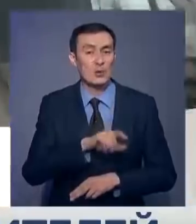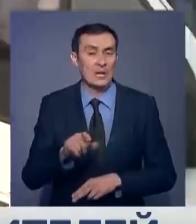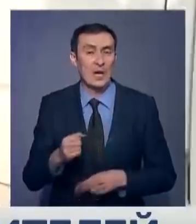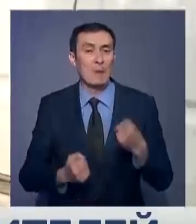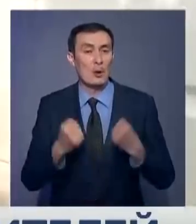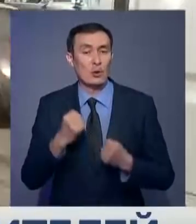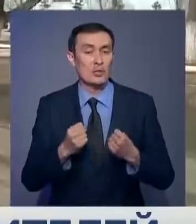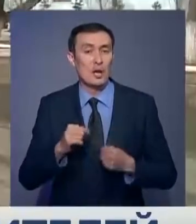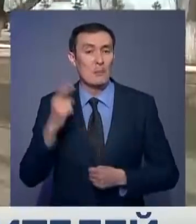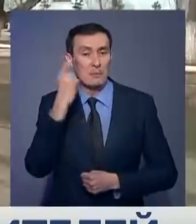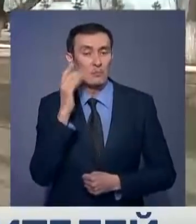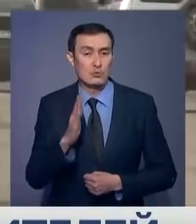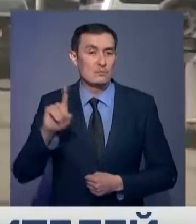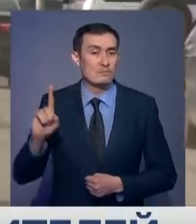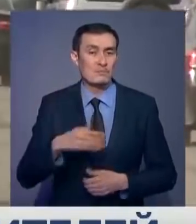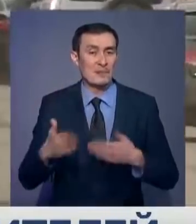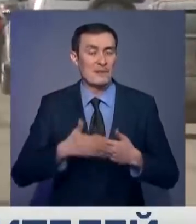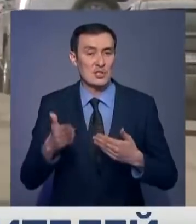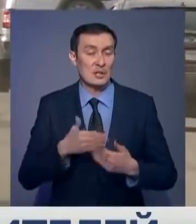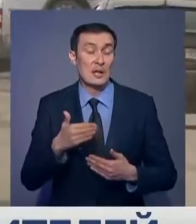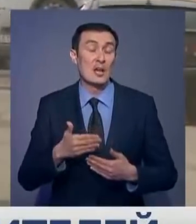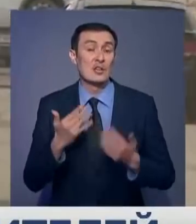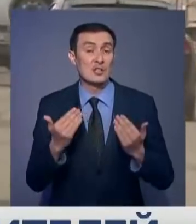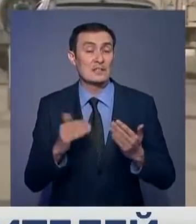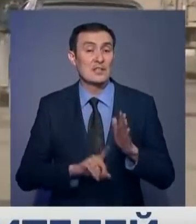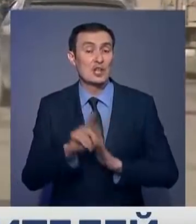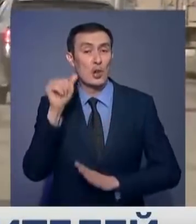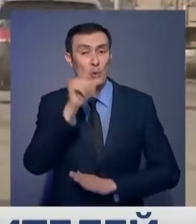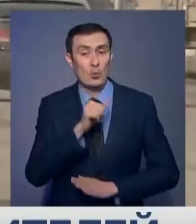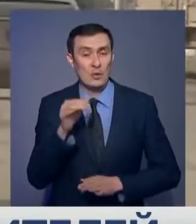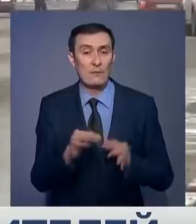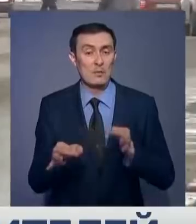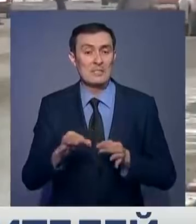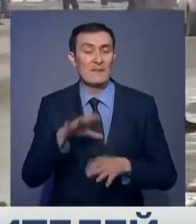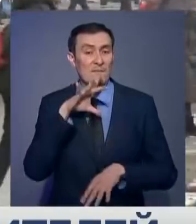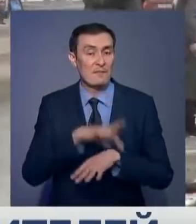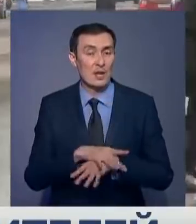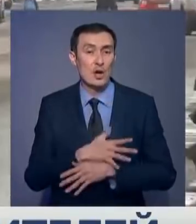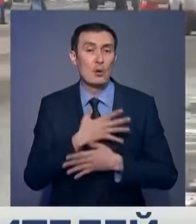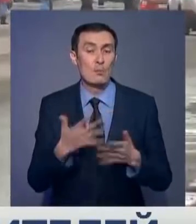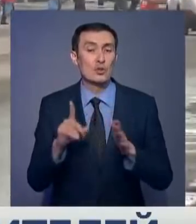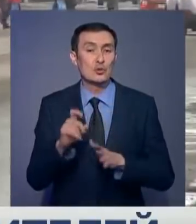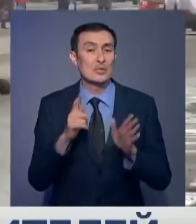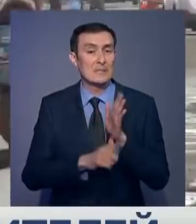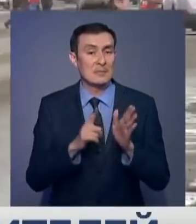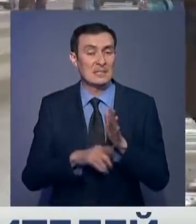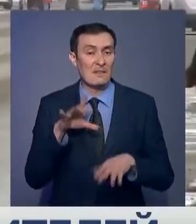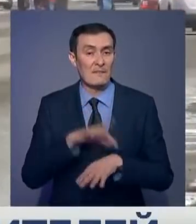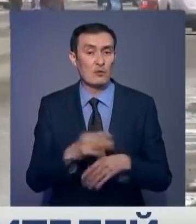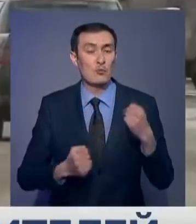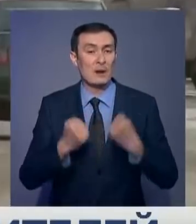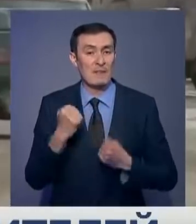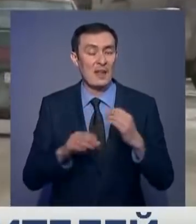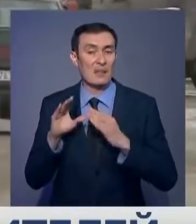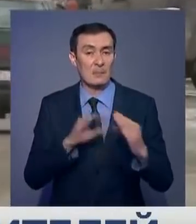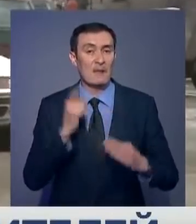любители порулить под градусом будут привлечены к ответственности. Всего с начала года в регионе выявлено более 170 фактов